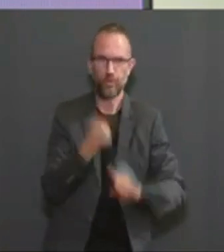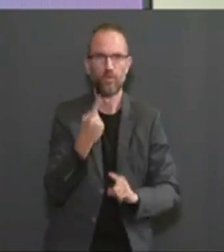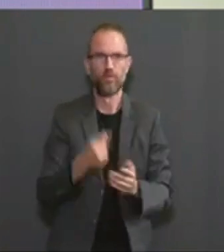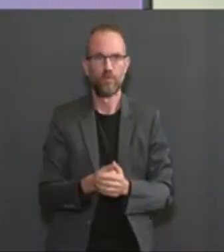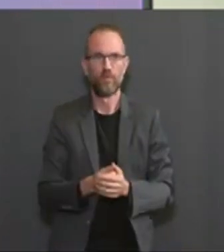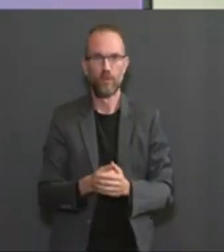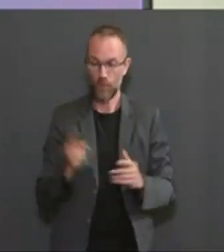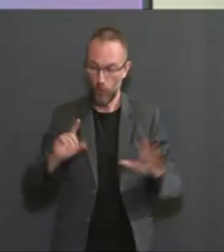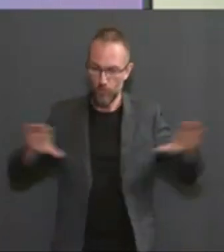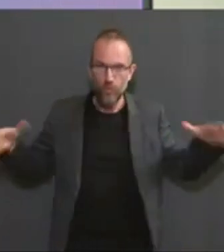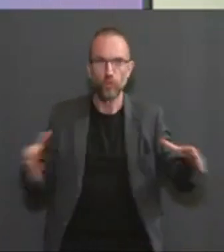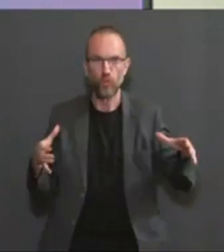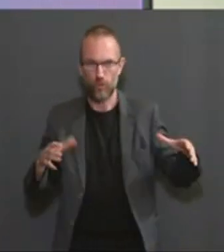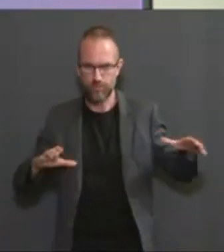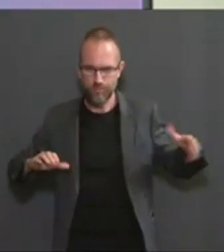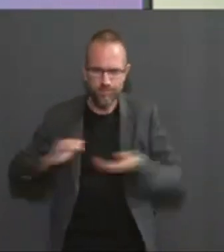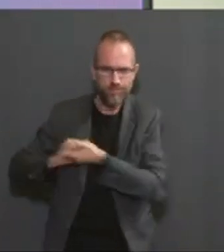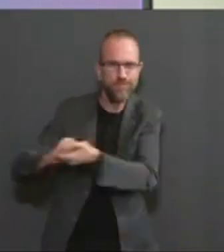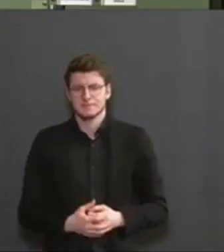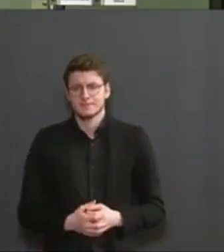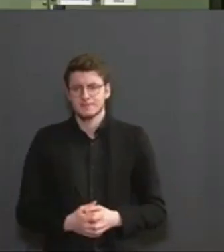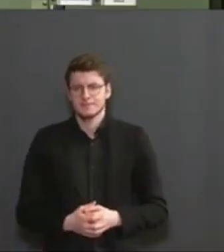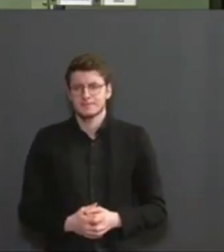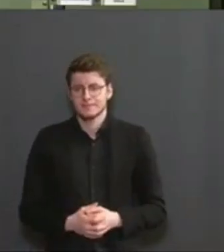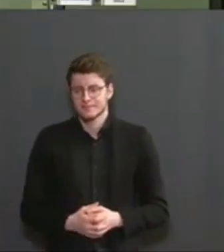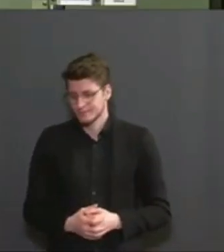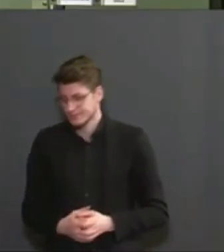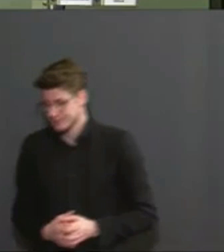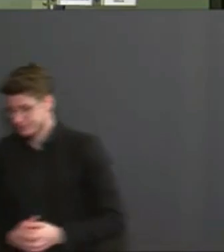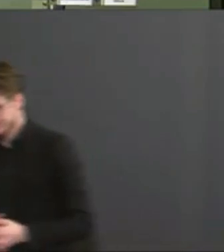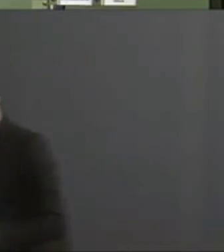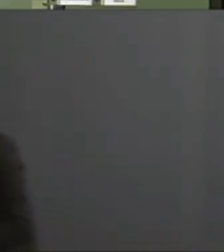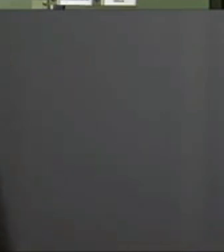à aller vers des zones plus sûres. Merci.